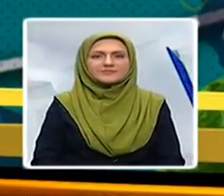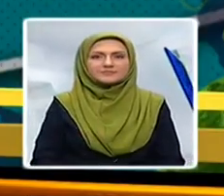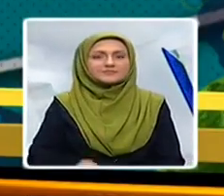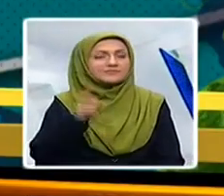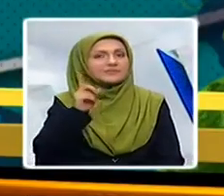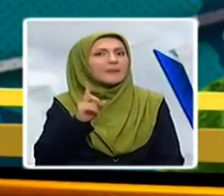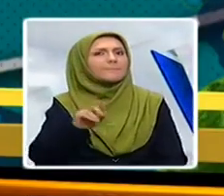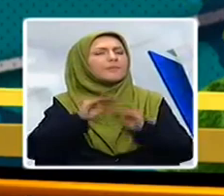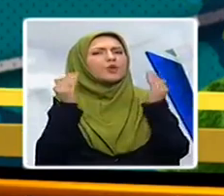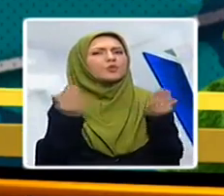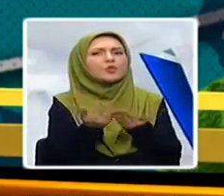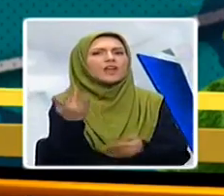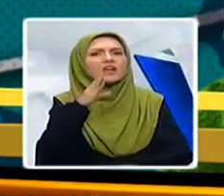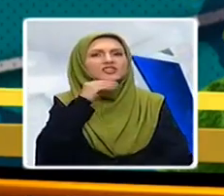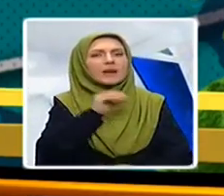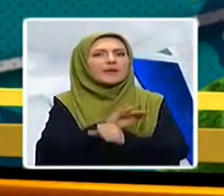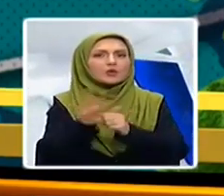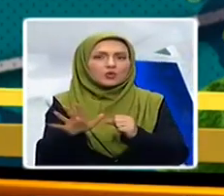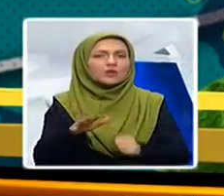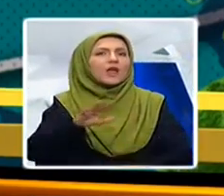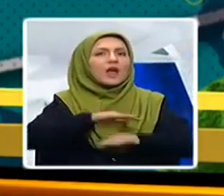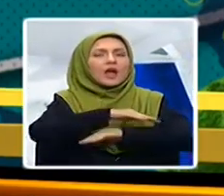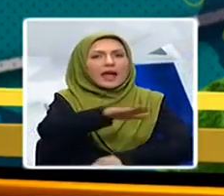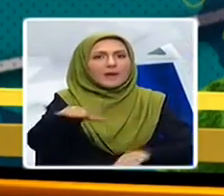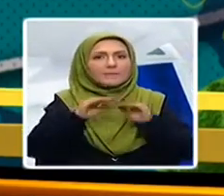شمار مبتلایان به کرونا در جهان به